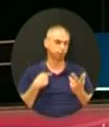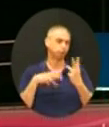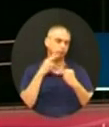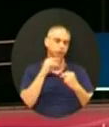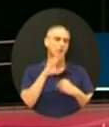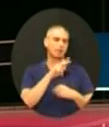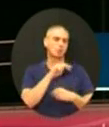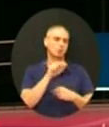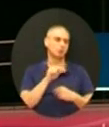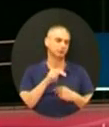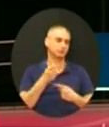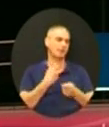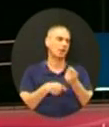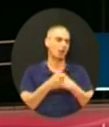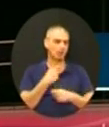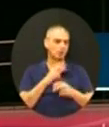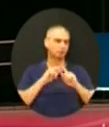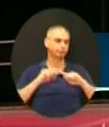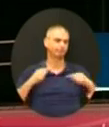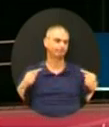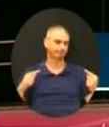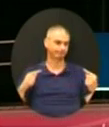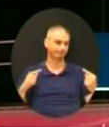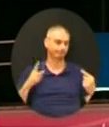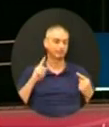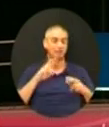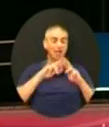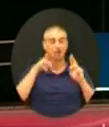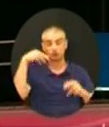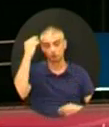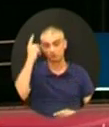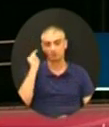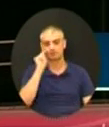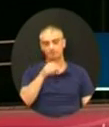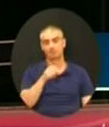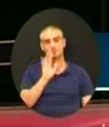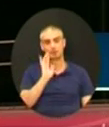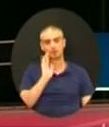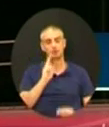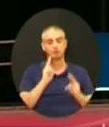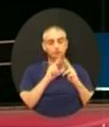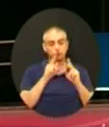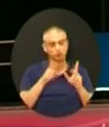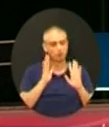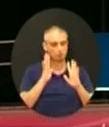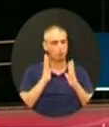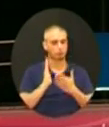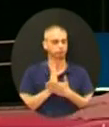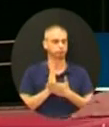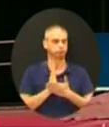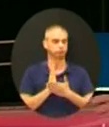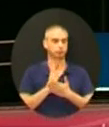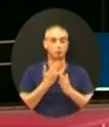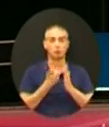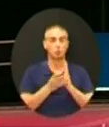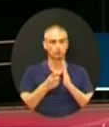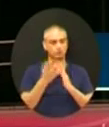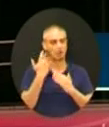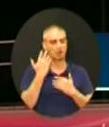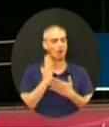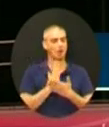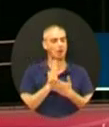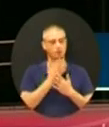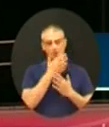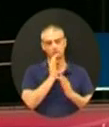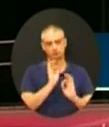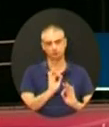שם גם בסוגיות כלכליות וכו'. הרשות הפלסטינית מגיעה בו נגיד ככה לפגישה הזאת מאוד ארוכה, חוץ מזה שהייתה הכנה